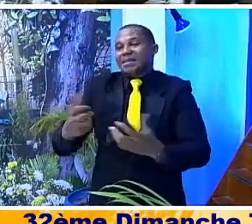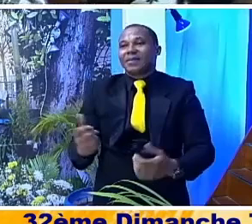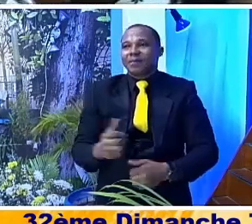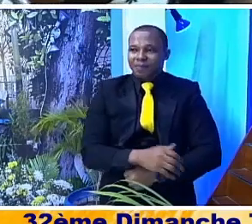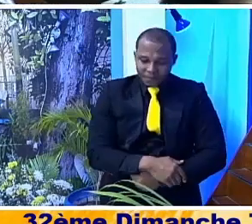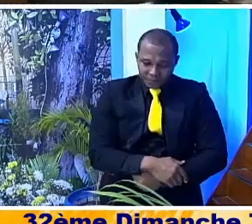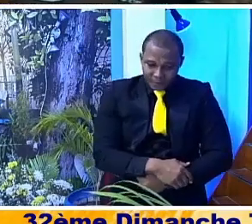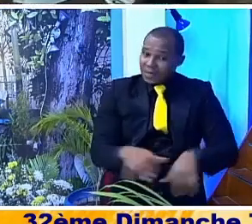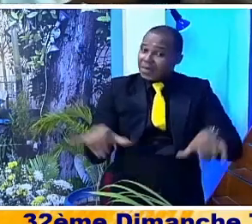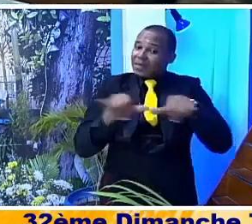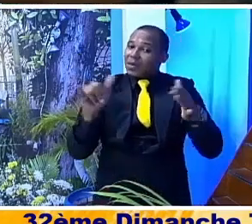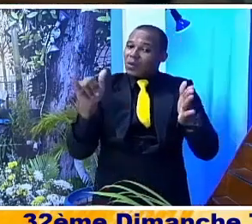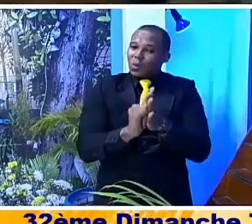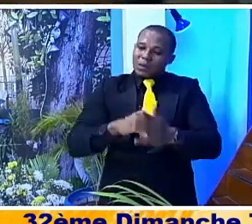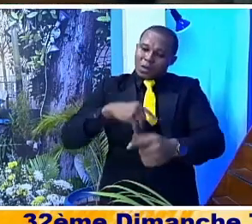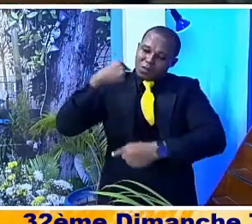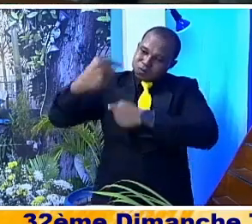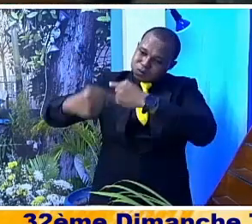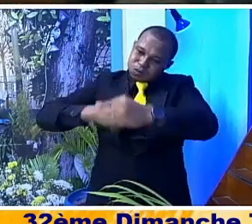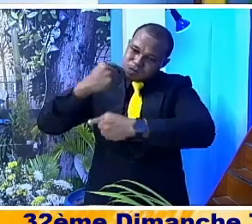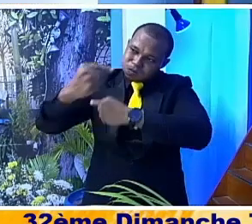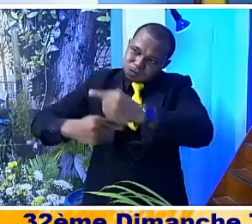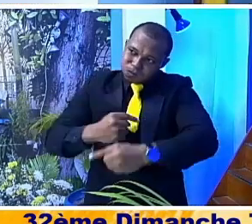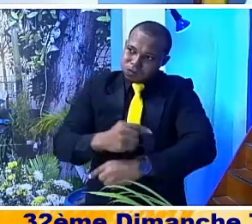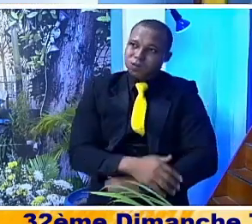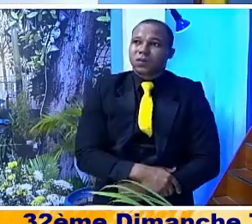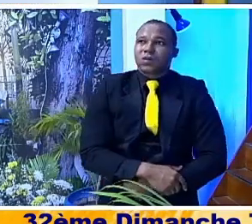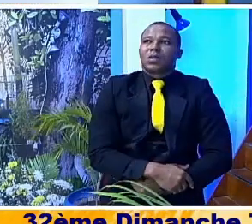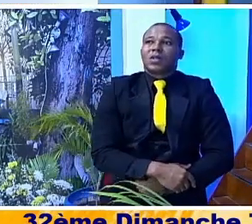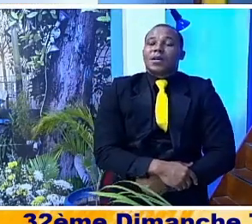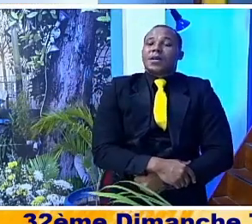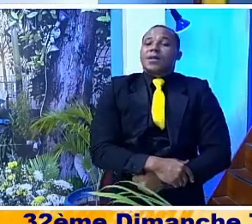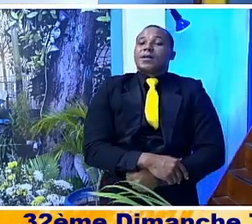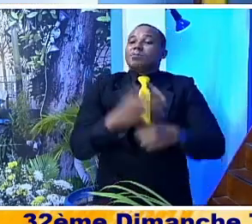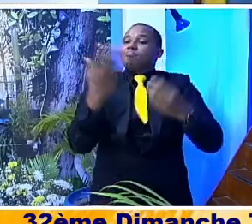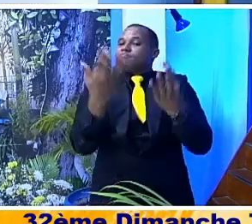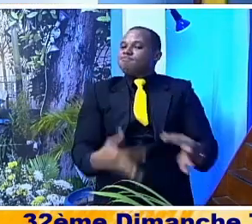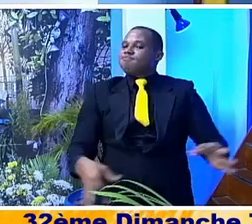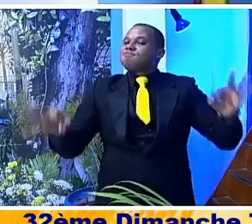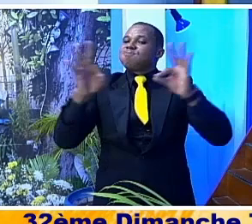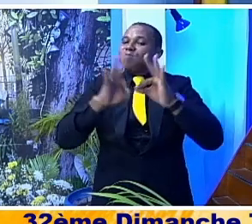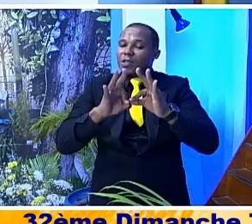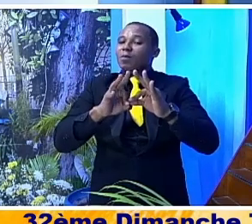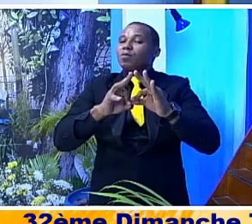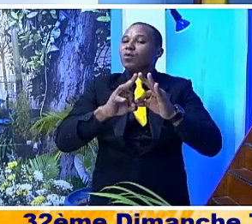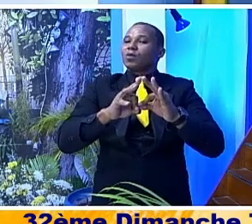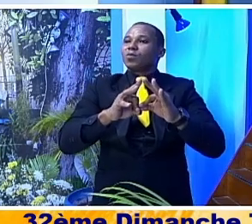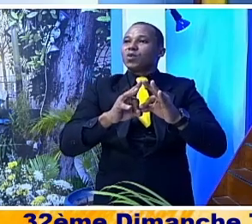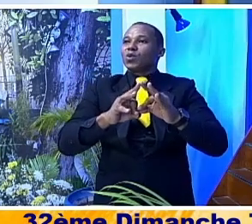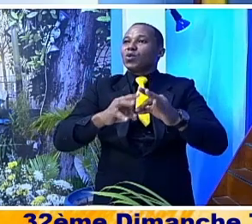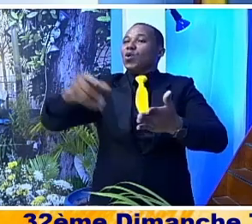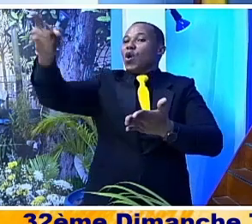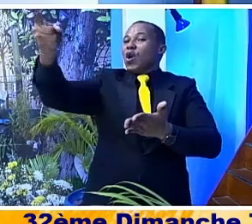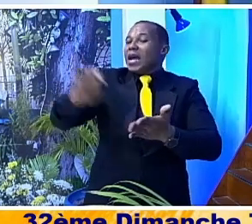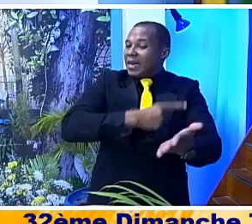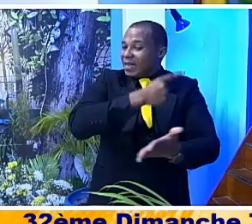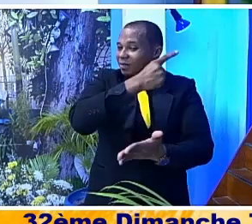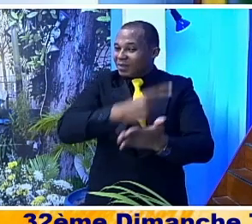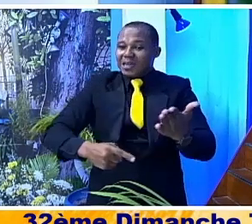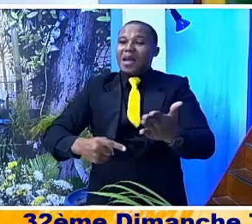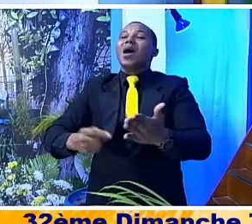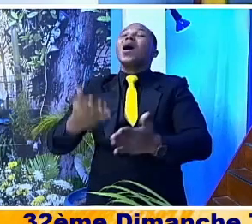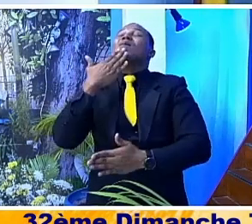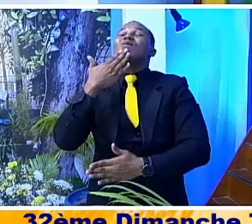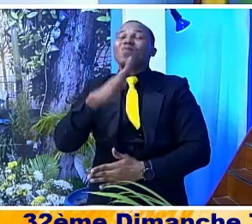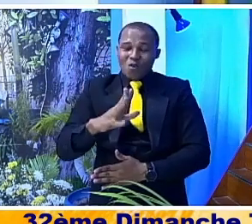Et c'est comme ça que nous parlons, frère Maxime. Flile pour nous sortir de la mentalité, depuis moi-même, nous avons mangé, ça fait l'autre monde. Non.